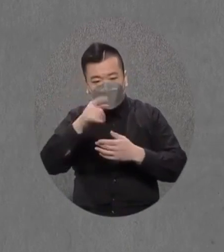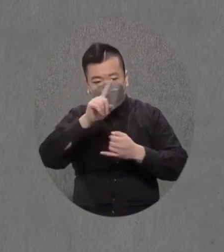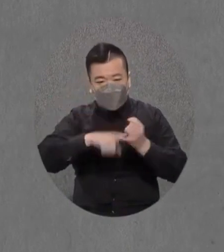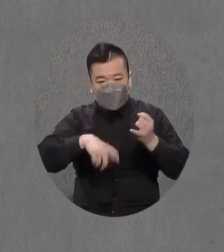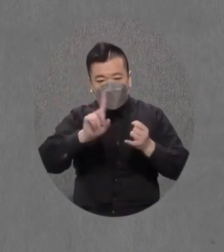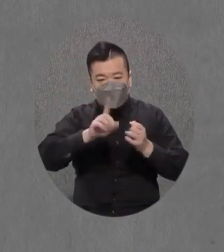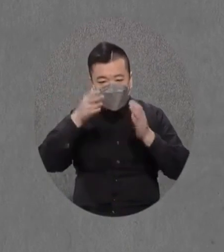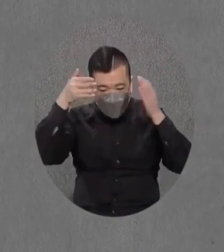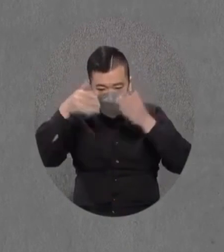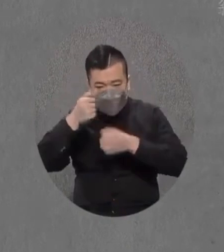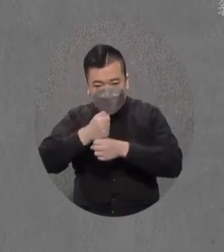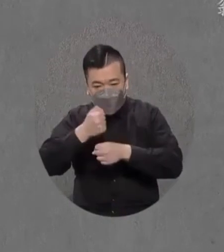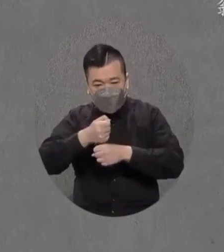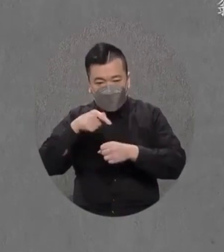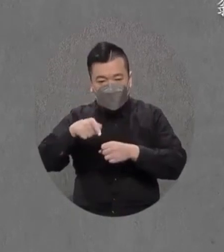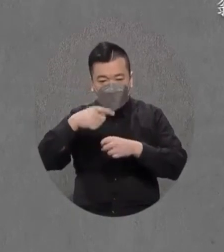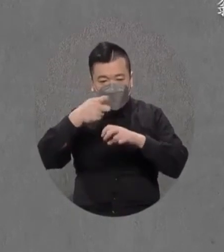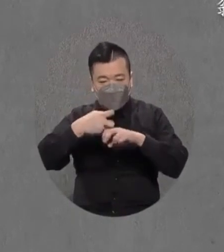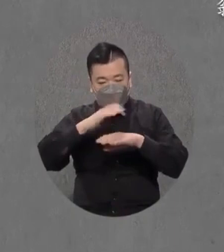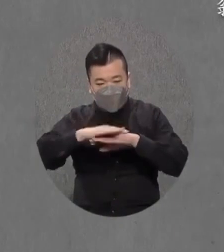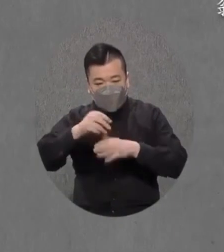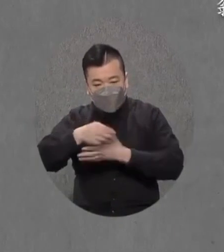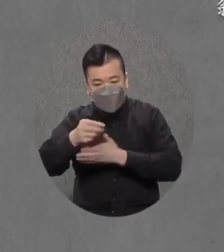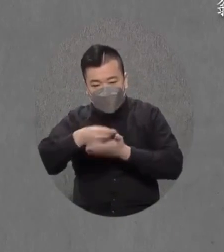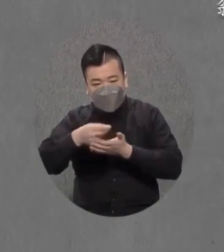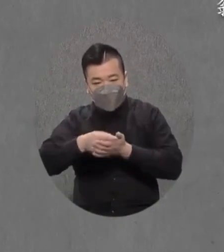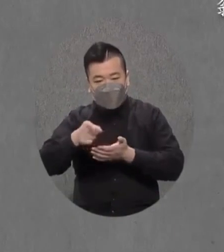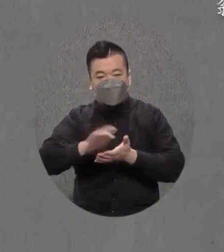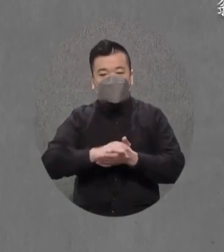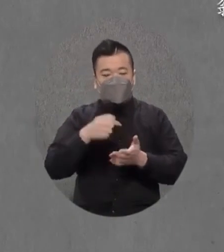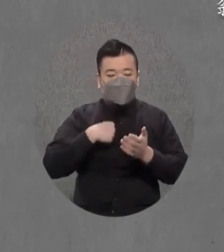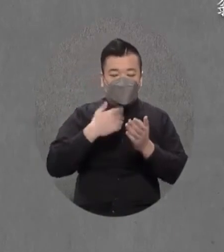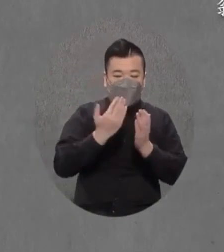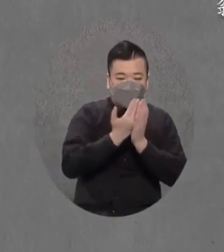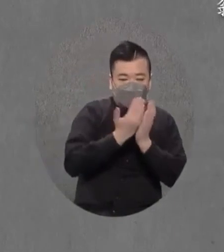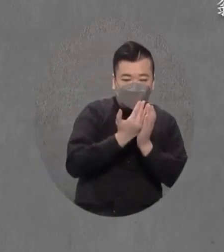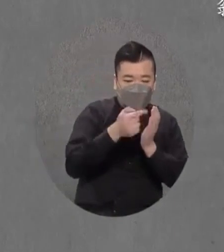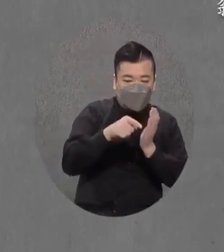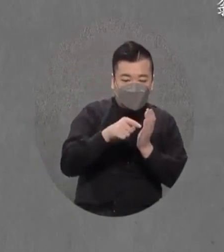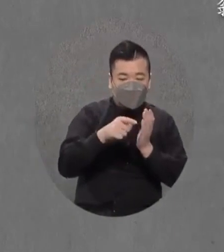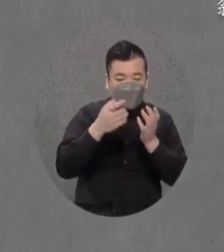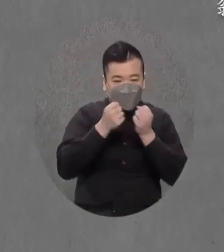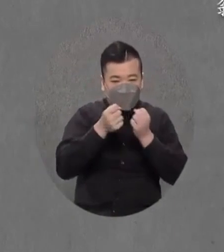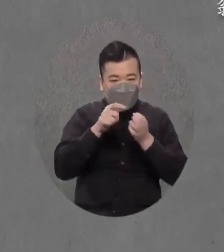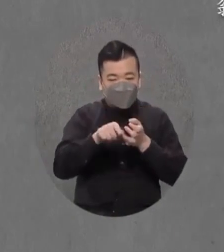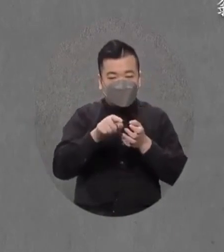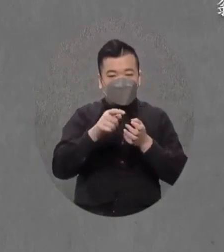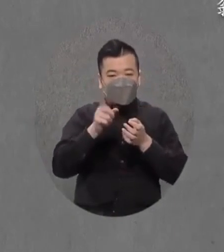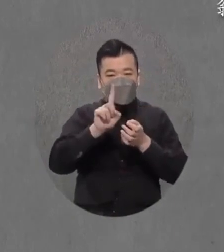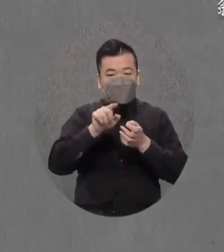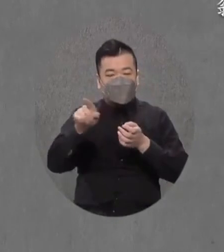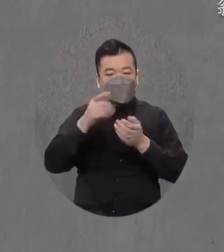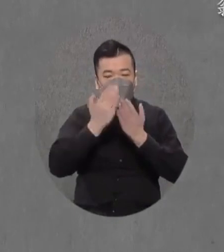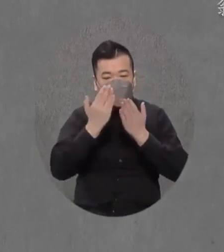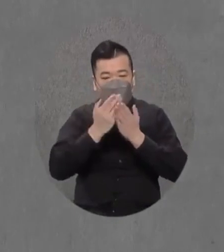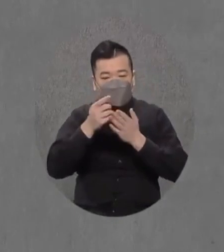学做实印。去到我的 postgraduate study 就在 New Mexico 在一间叫做罗望子学院